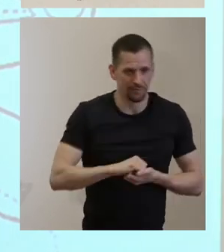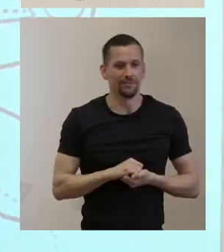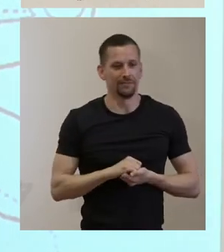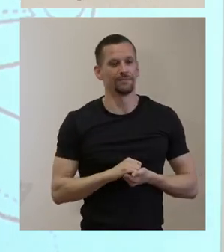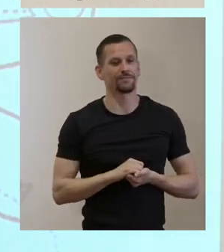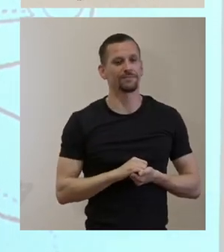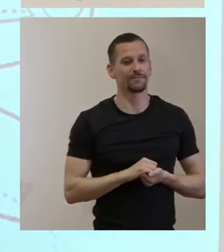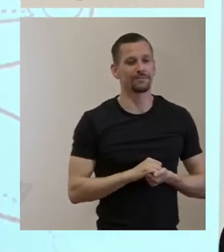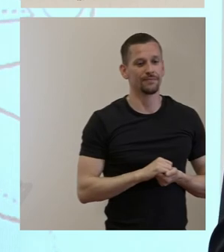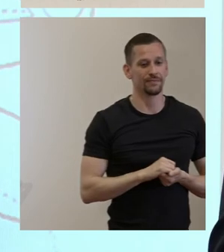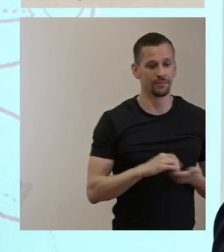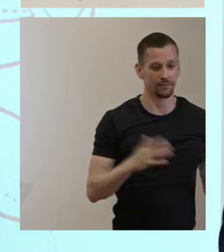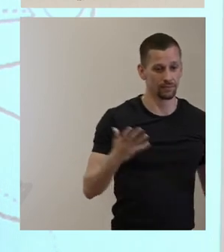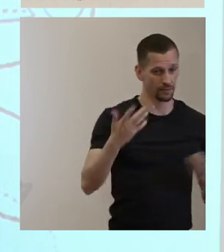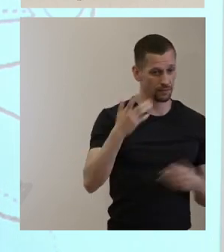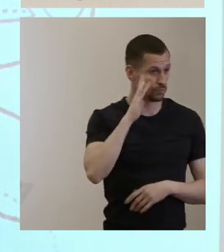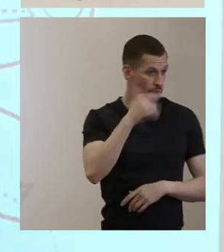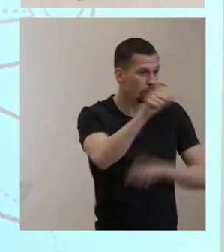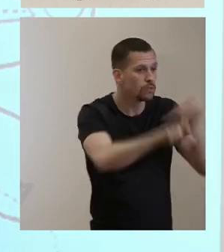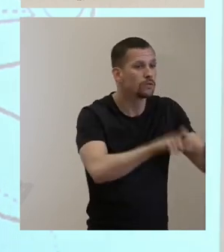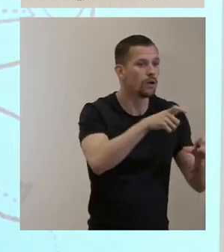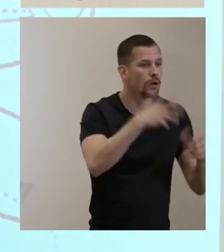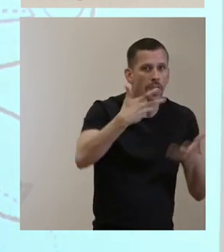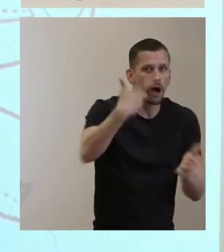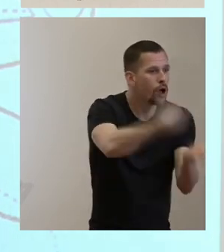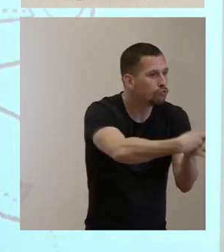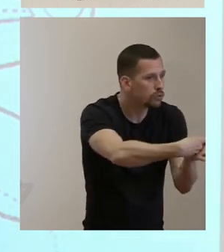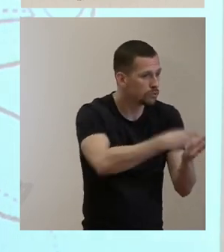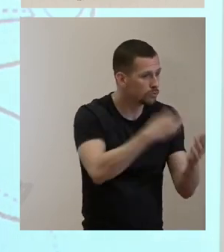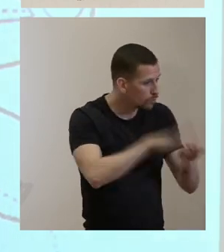ne déplorent pas de pertes à la suite de leur mort.